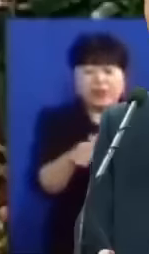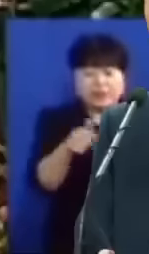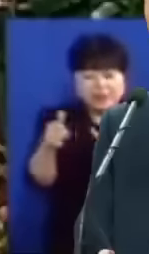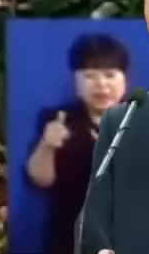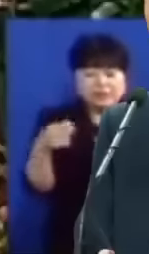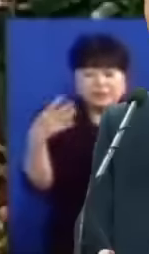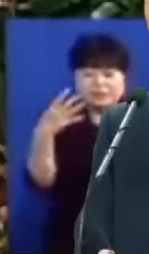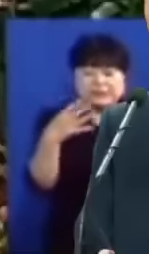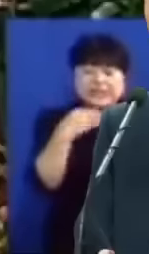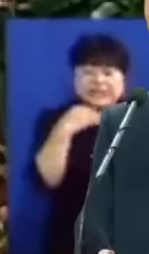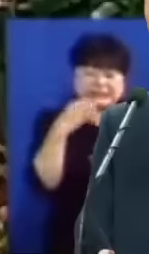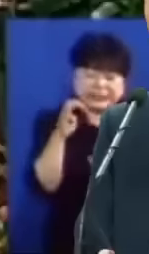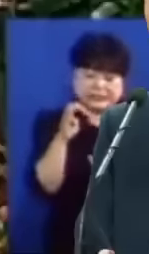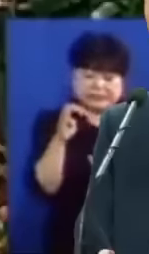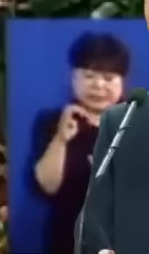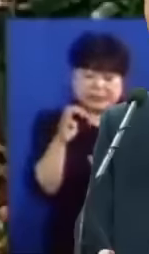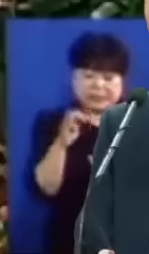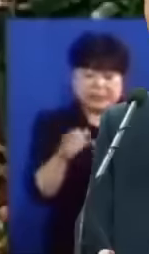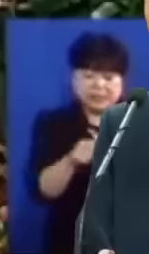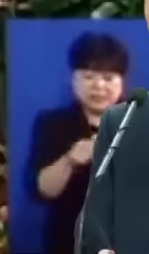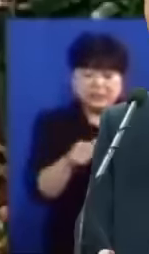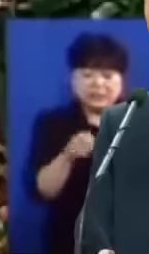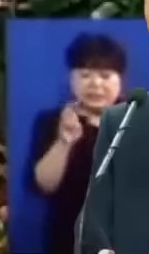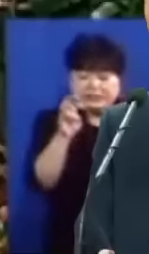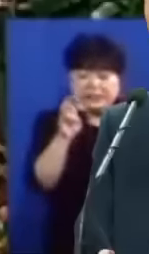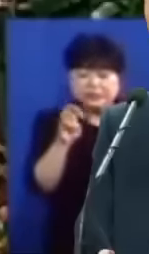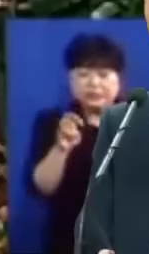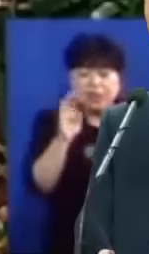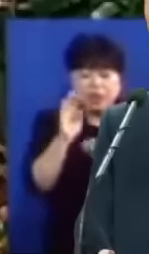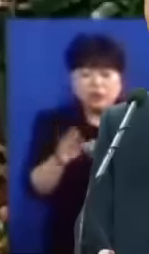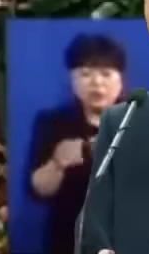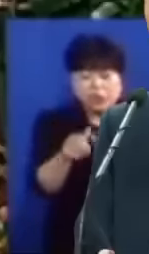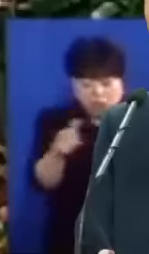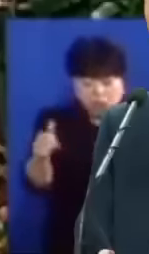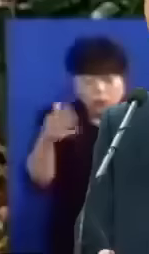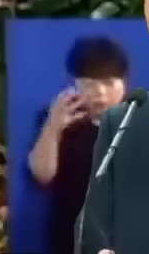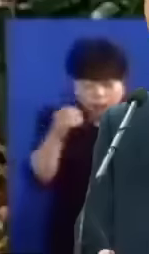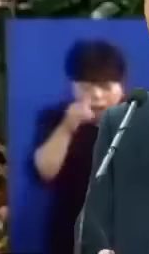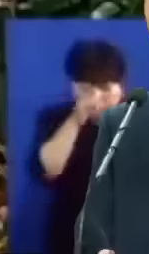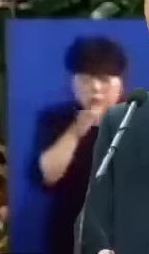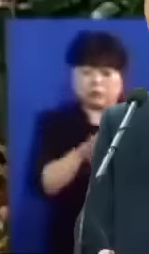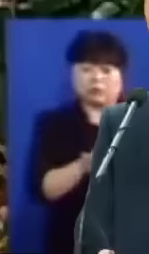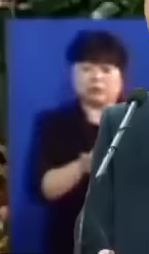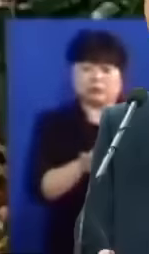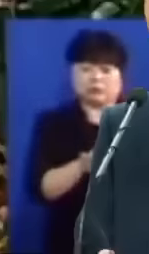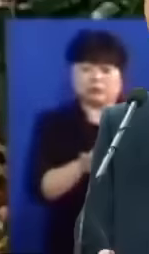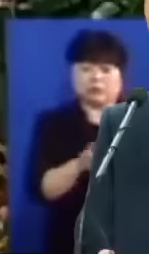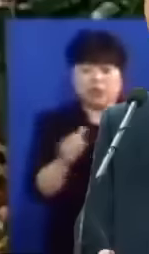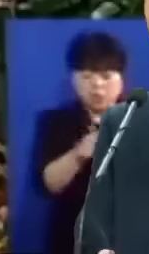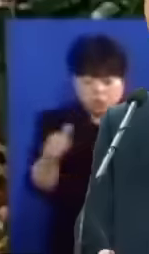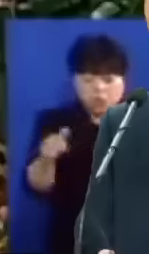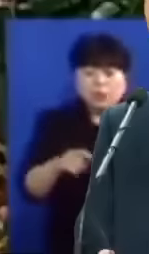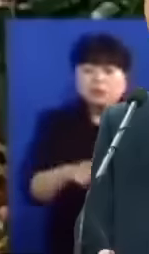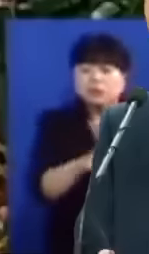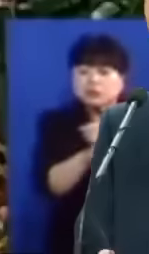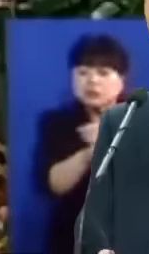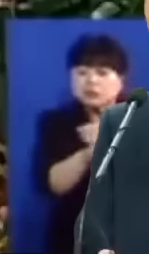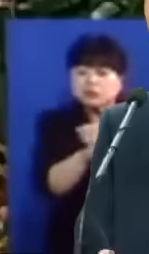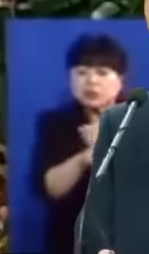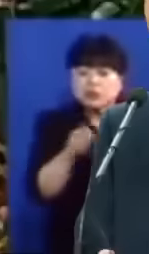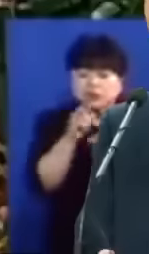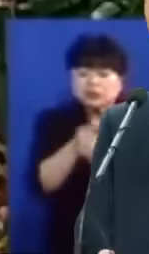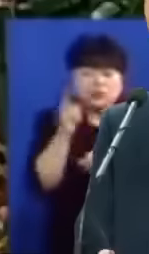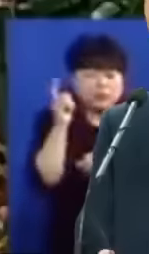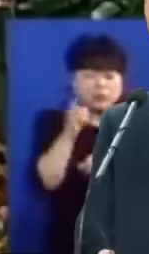남자는 40대 초반, 여자는 30대 후반에서 이혼율이 가장 높은 것으로 조사되었습니다. 이혼을 하는 이유로